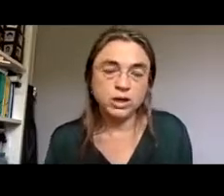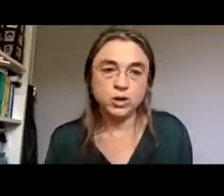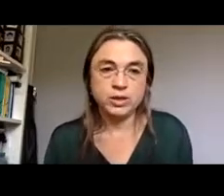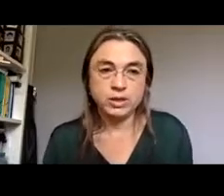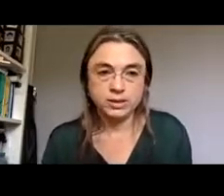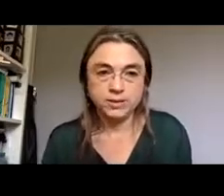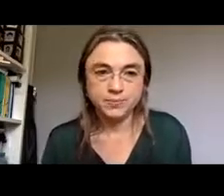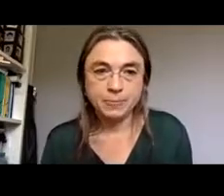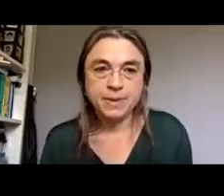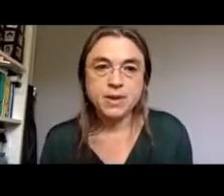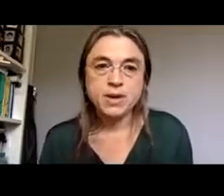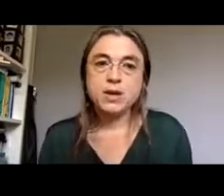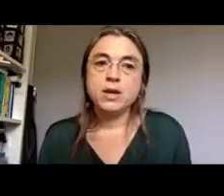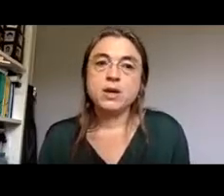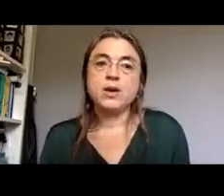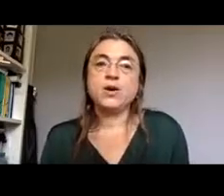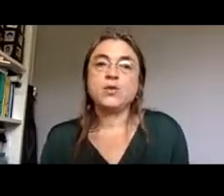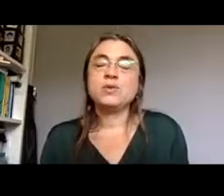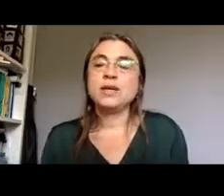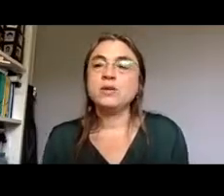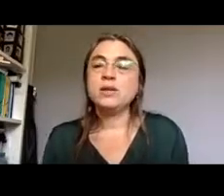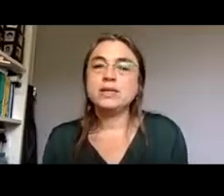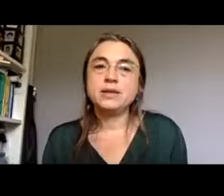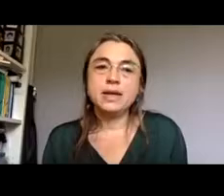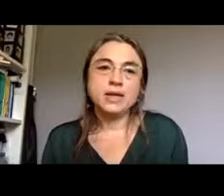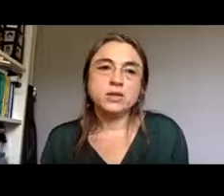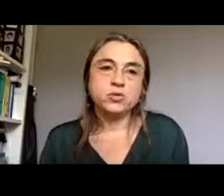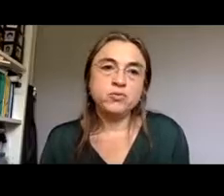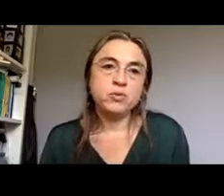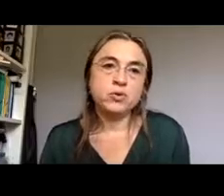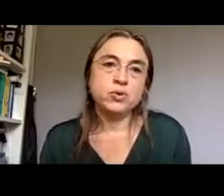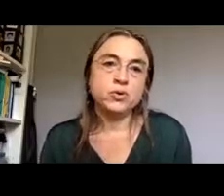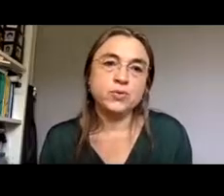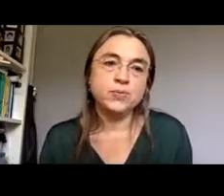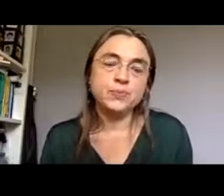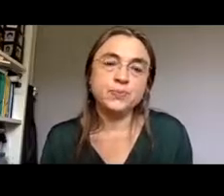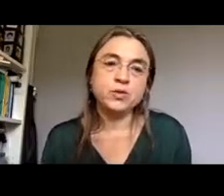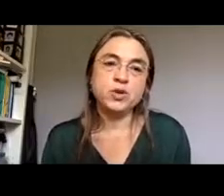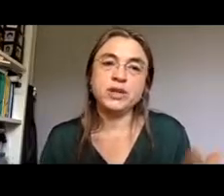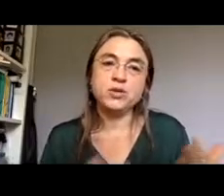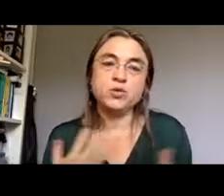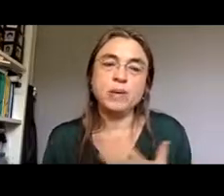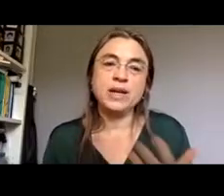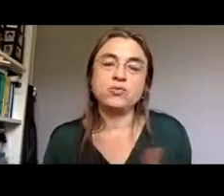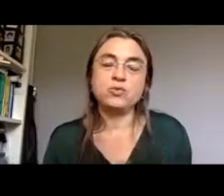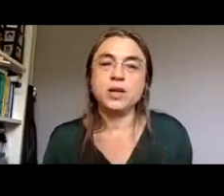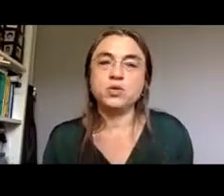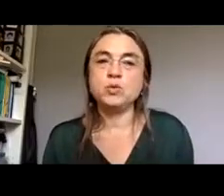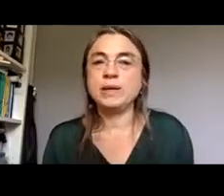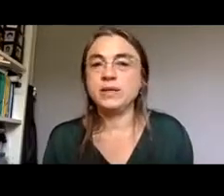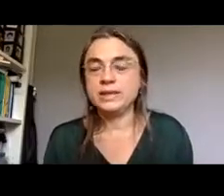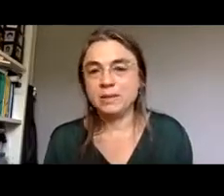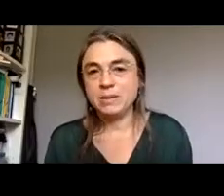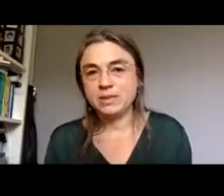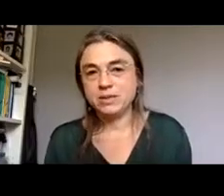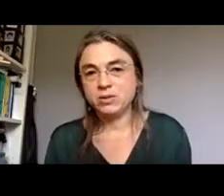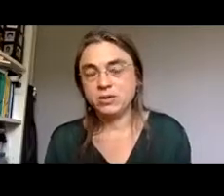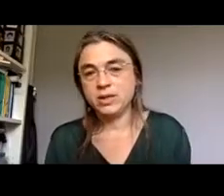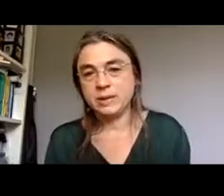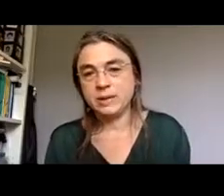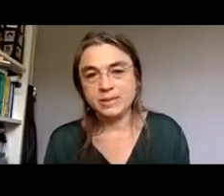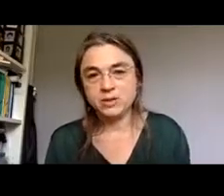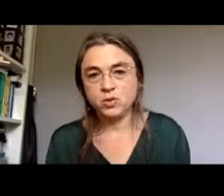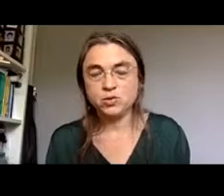alors les leur décrire. Concernant les interactions, quand on parlait tout à l'heure de pratiques